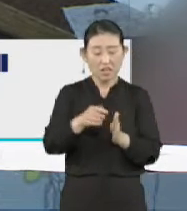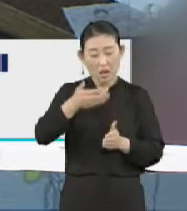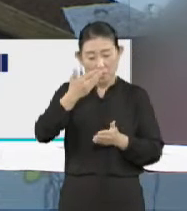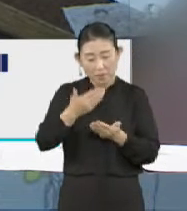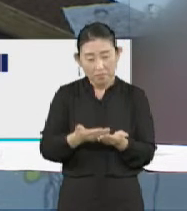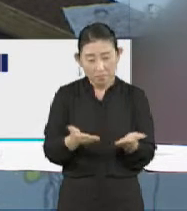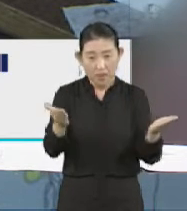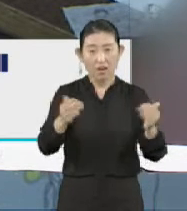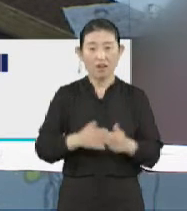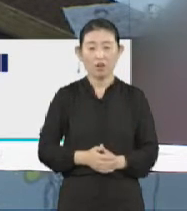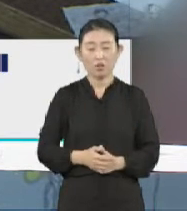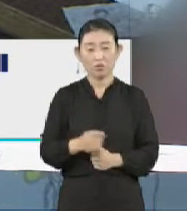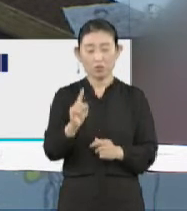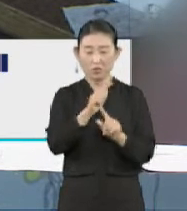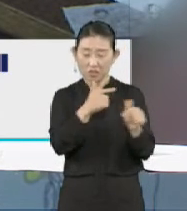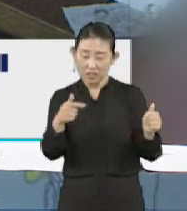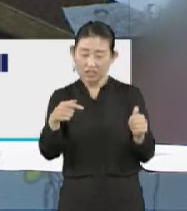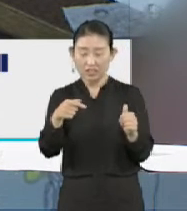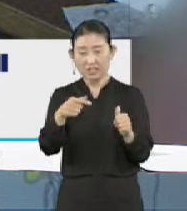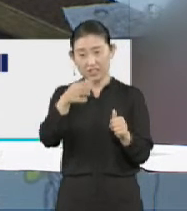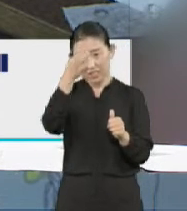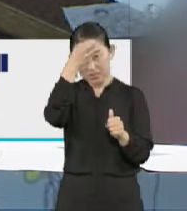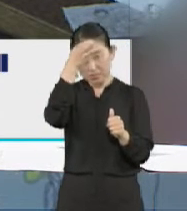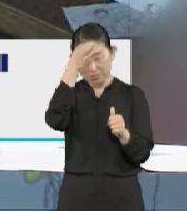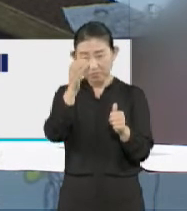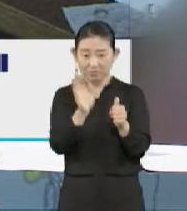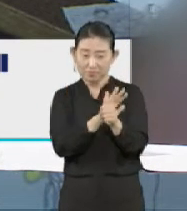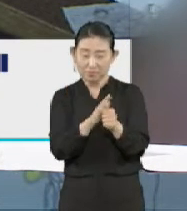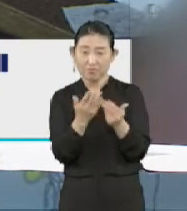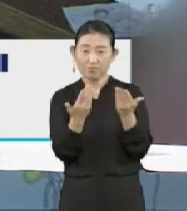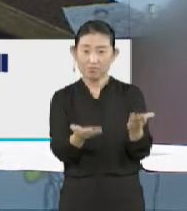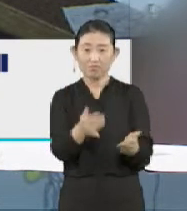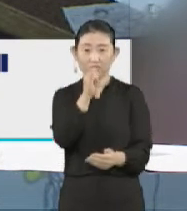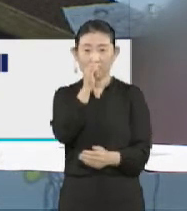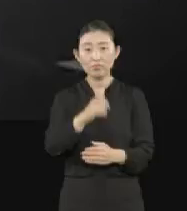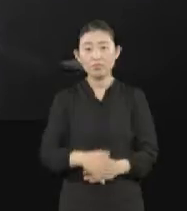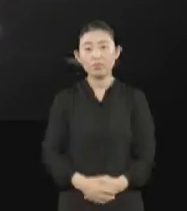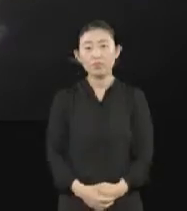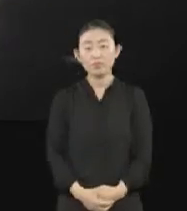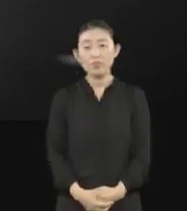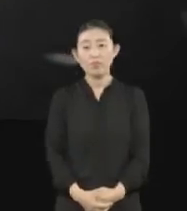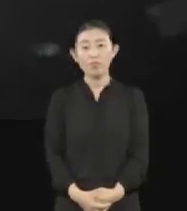나눔과 함께 재능 기부도 이어지고 있습니다. 조혜원 기자입니다.